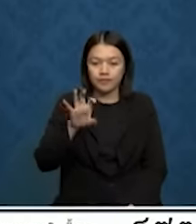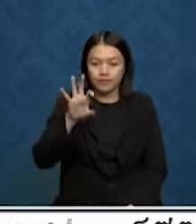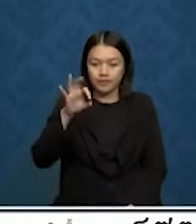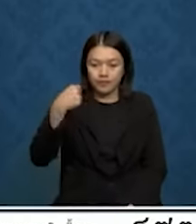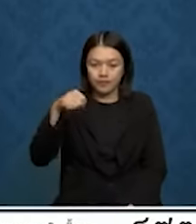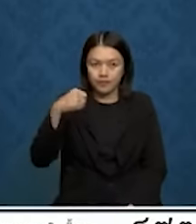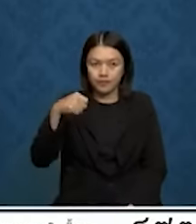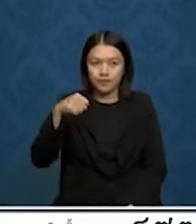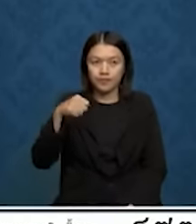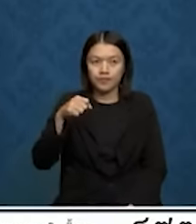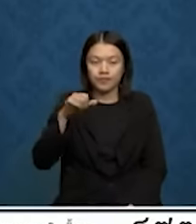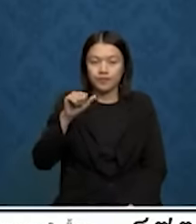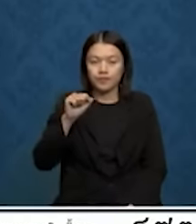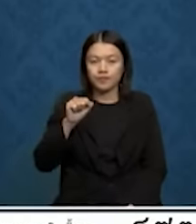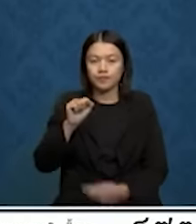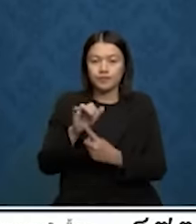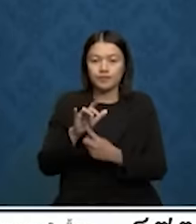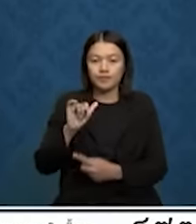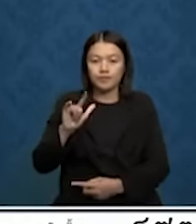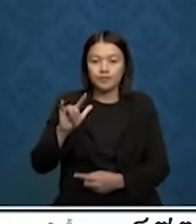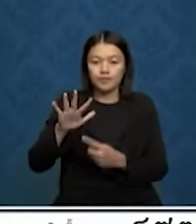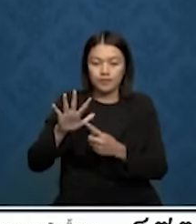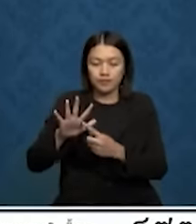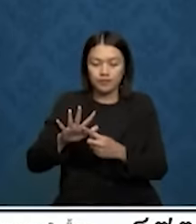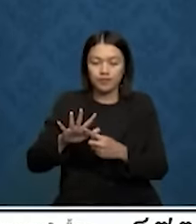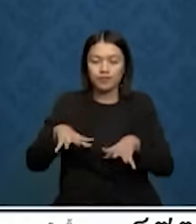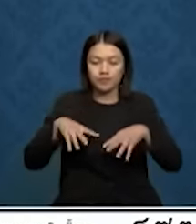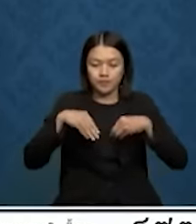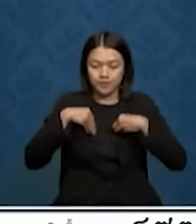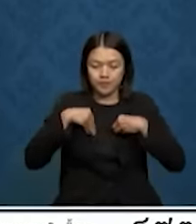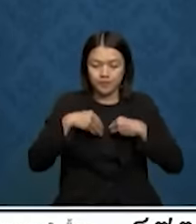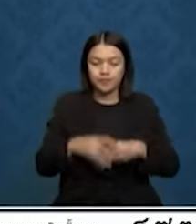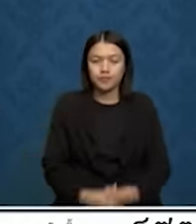410นายสัญญานินสุพัน เห็นชอบครับ